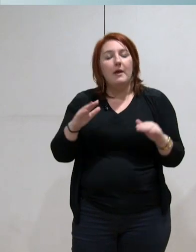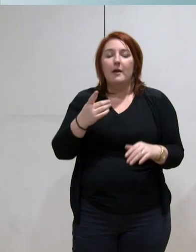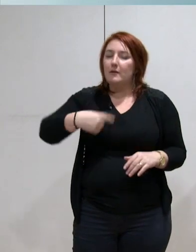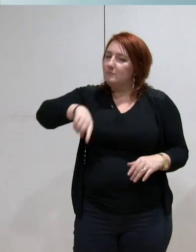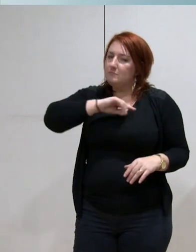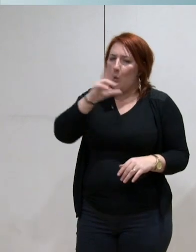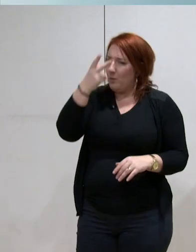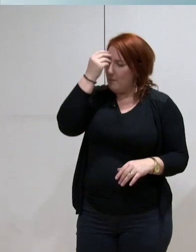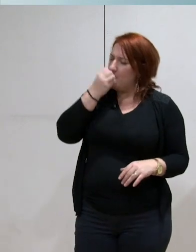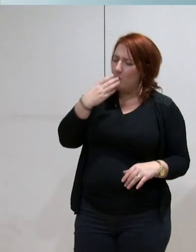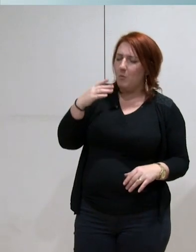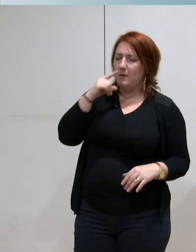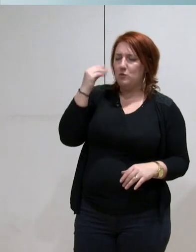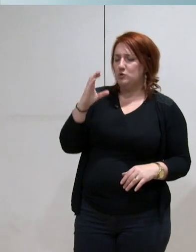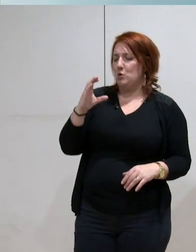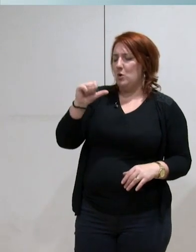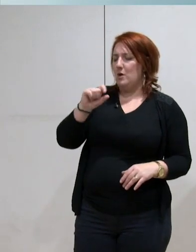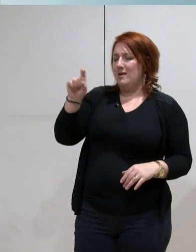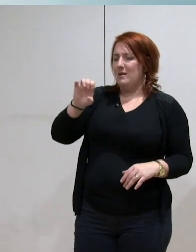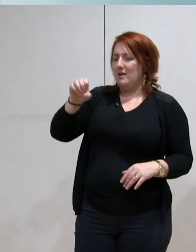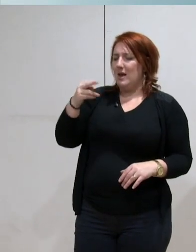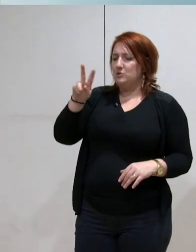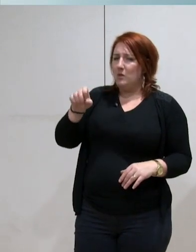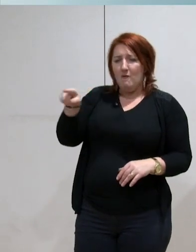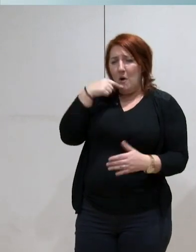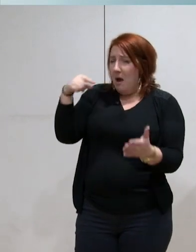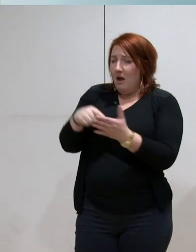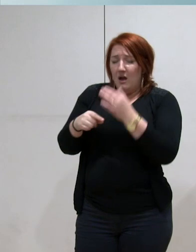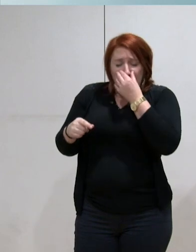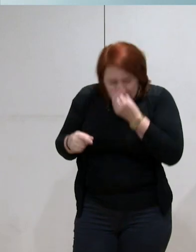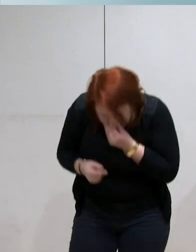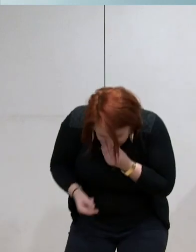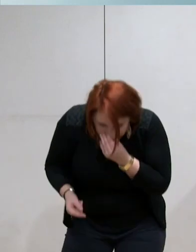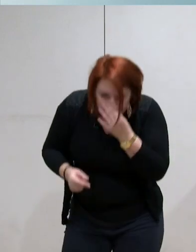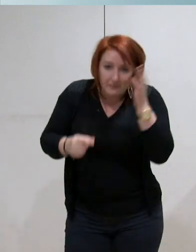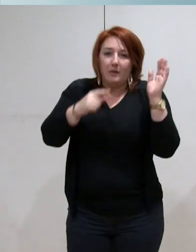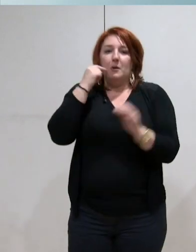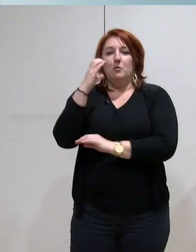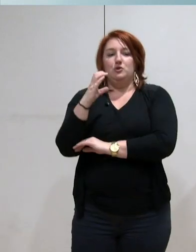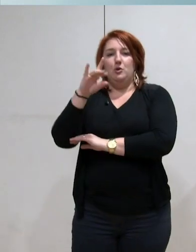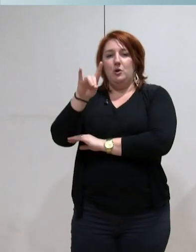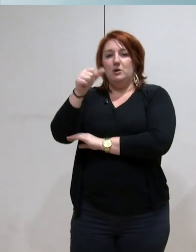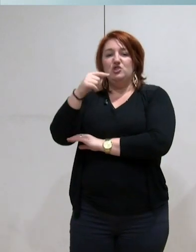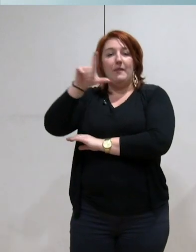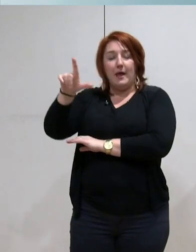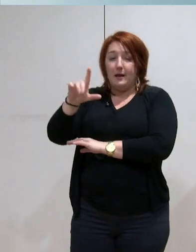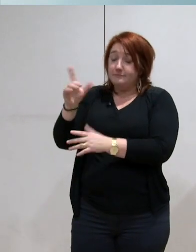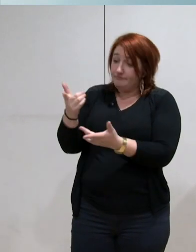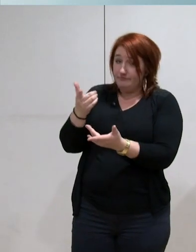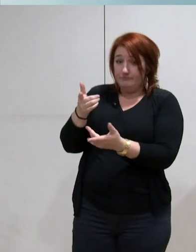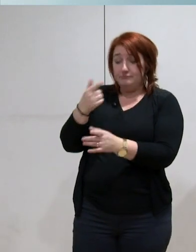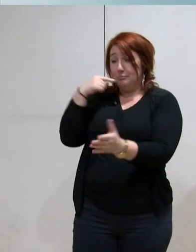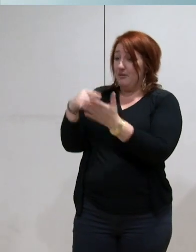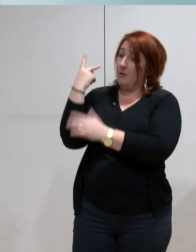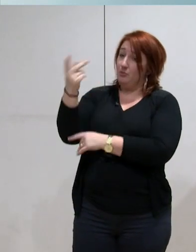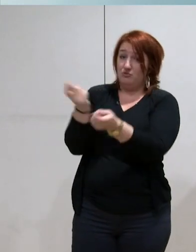kaznav que vous regrettez la gestion de Monsieur Chanal nous aurons occasion en commission d'évoquer les comptes et de faire des comparatifs